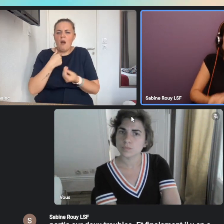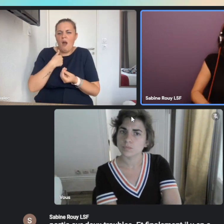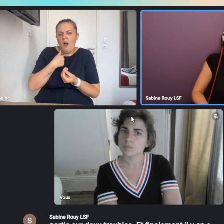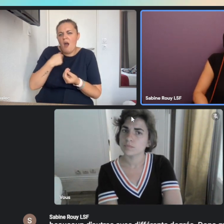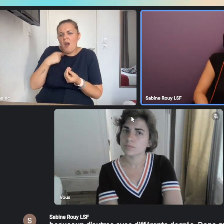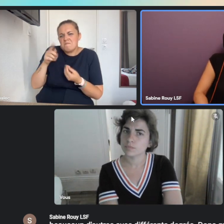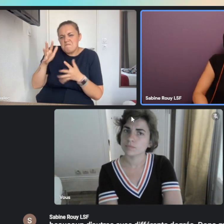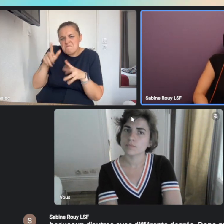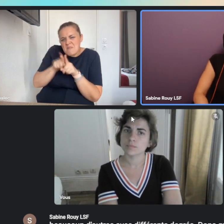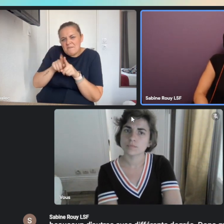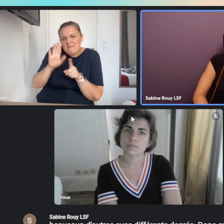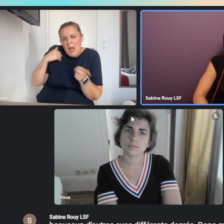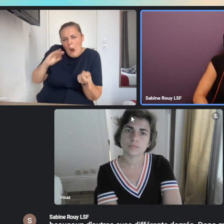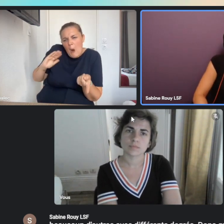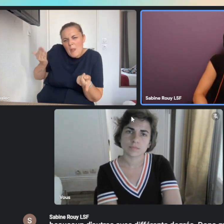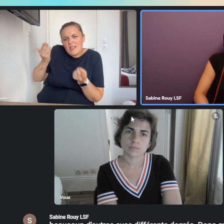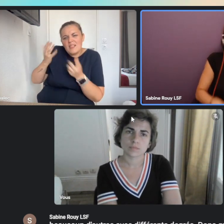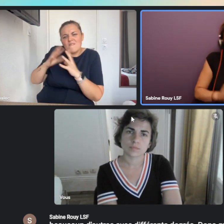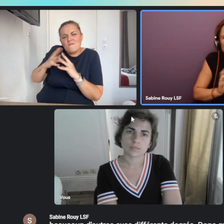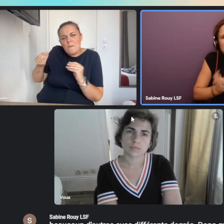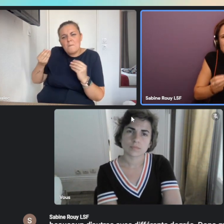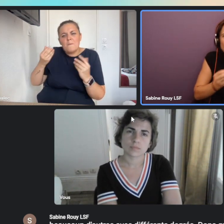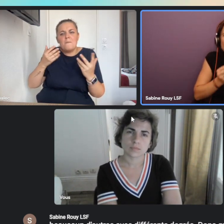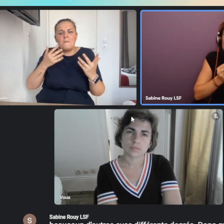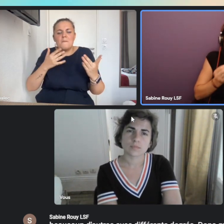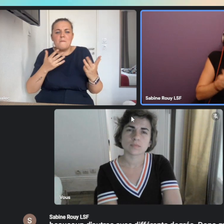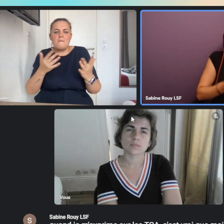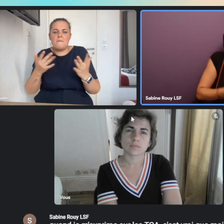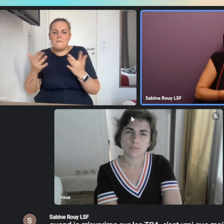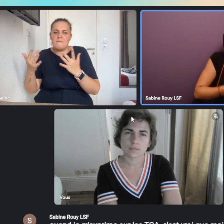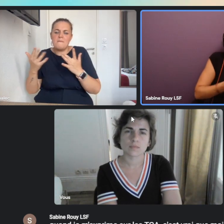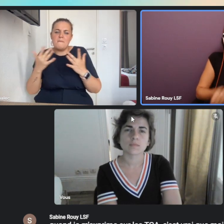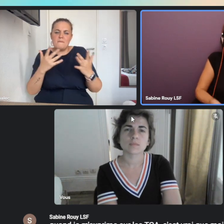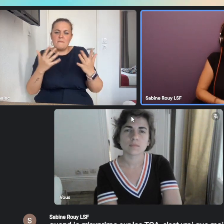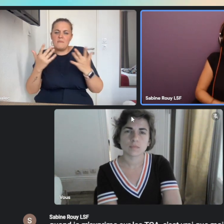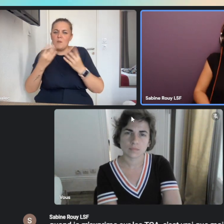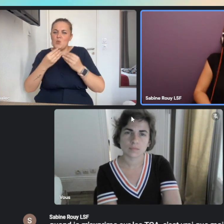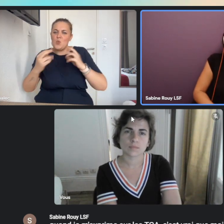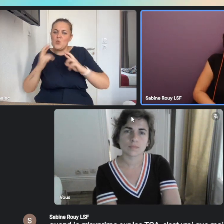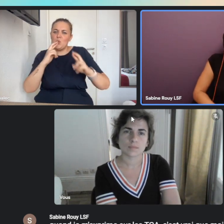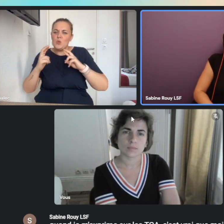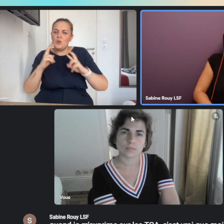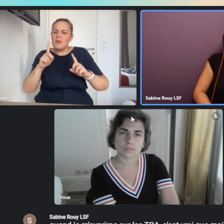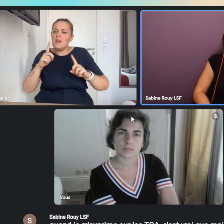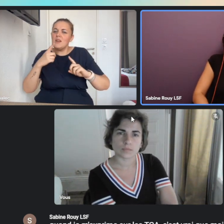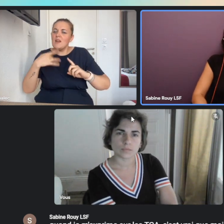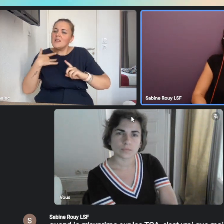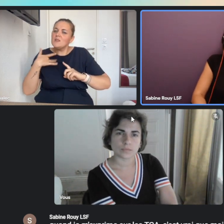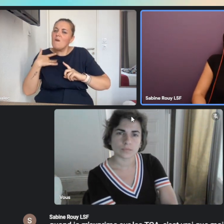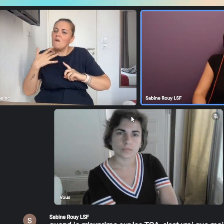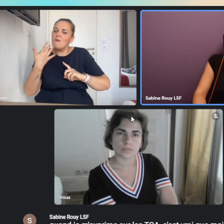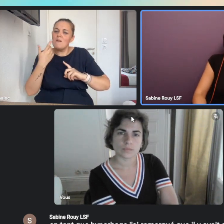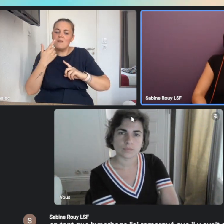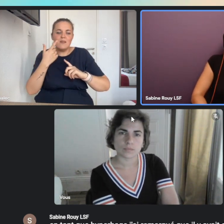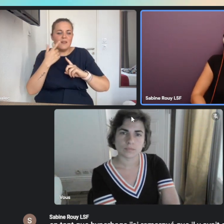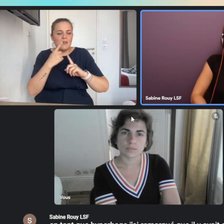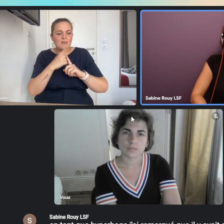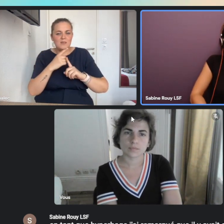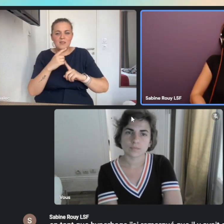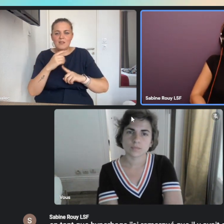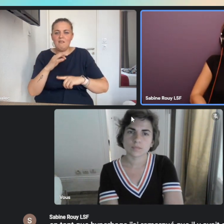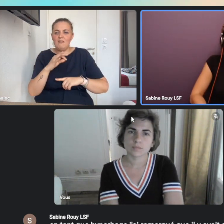même situation que toi, ou j'ai l'impression que c'est un peu pareil, mais ça prend une autre forme. Donc, j'ai beaucoup de retours comme ça et